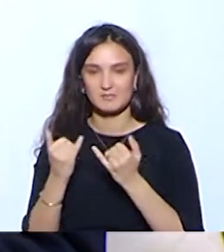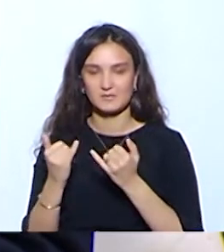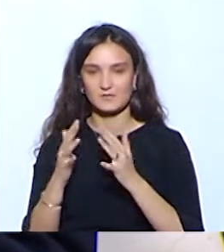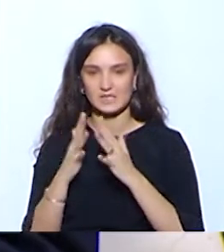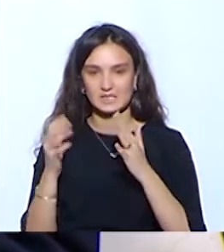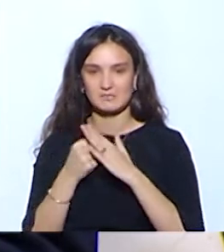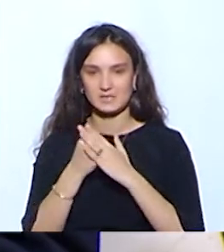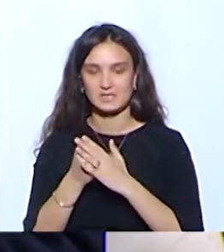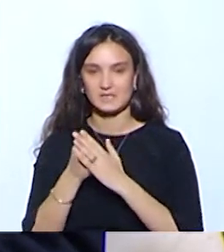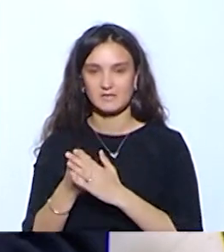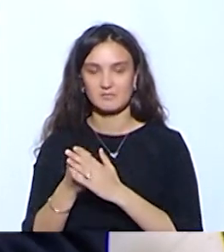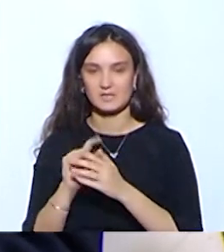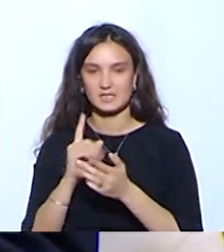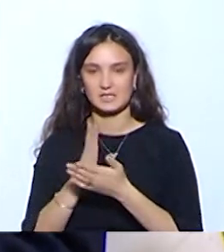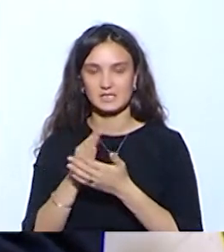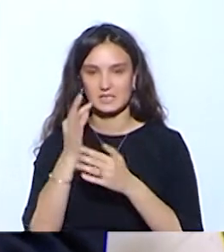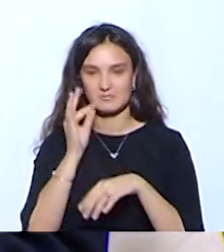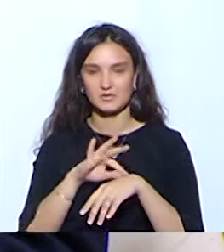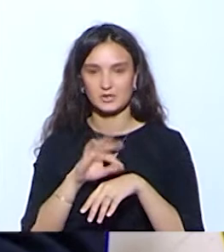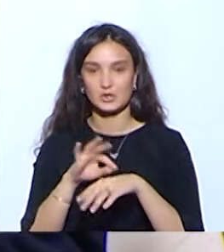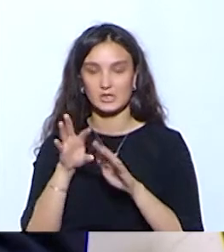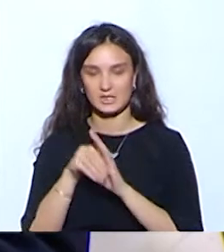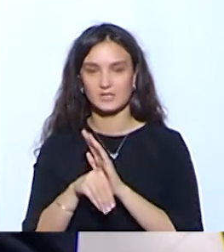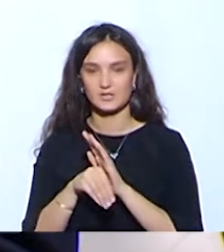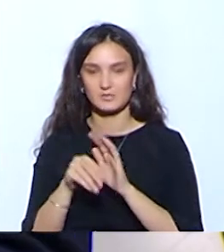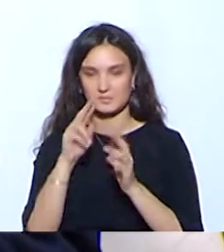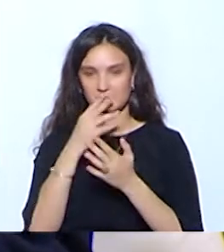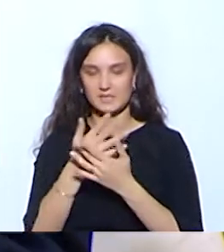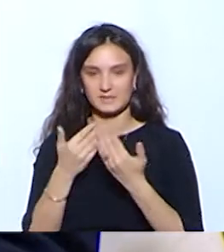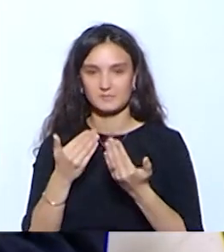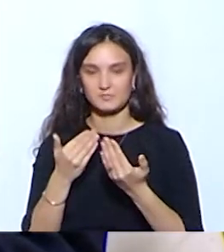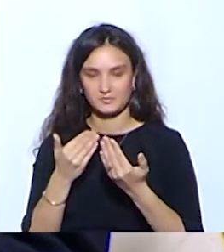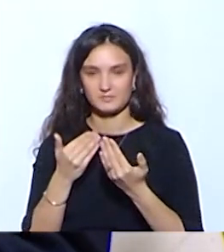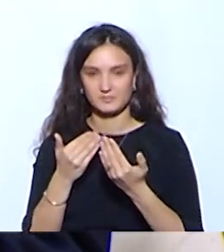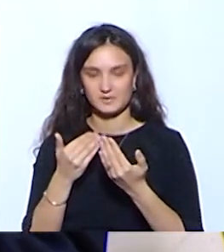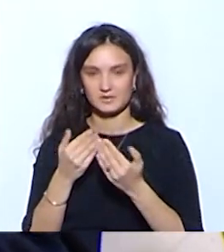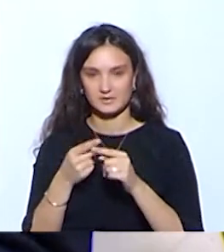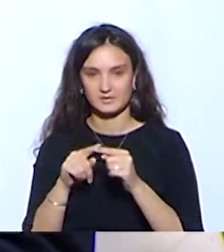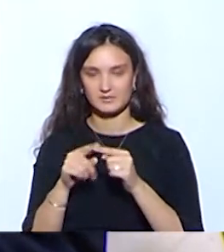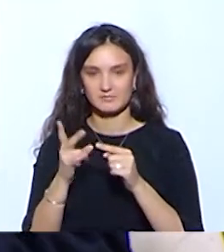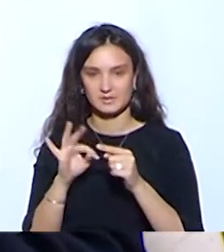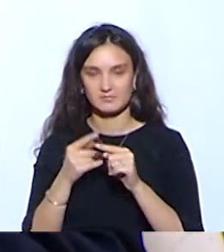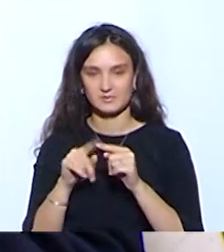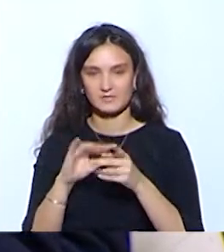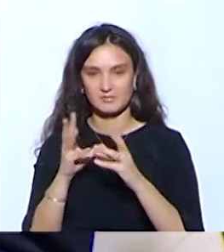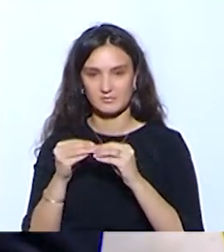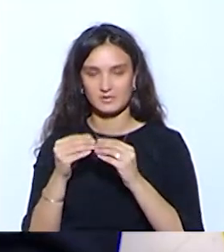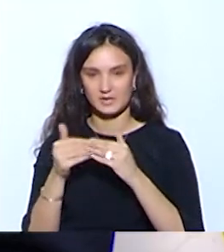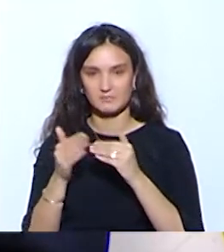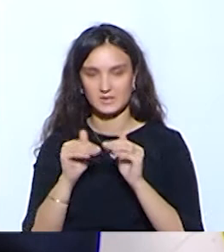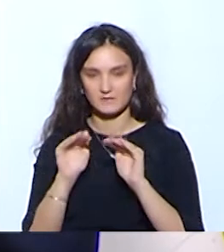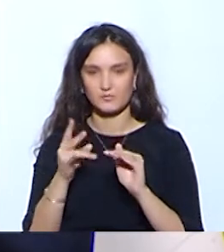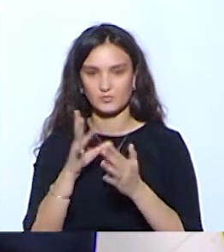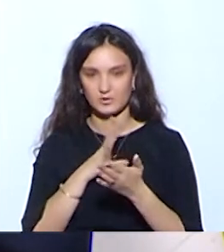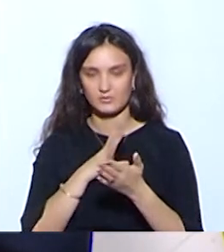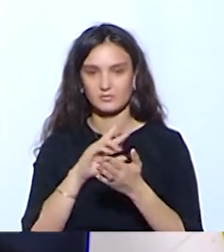დიდი მიღწევები, რაც არის დიაბეტოლოგიაში პრეპარატების შემუშავების მხრივ, მაგრამ ეს ყველაფერი ხელმისაწვდომი